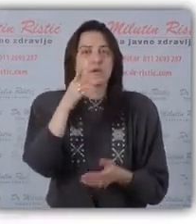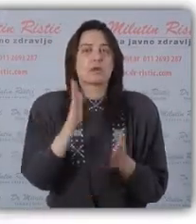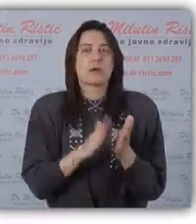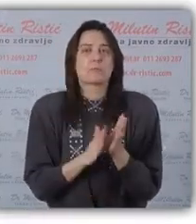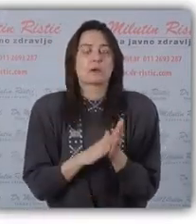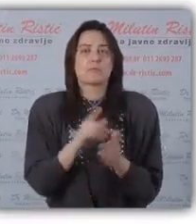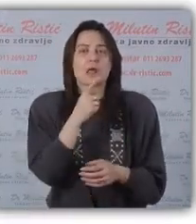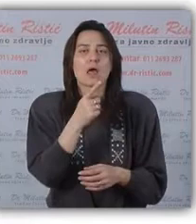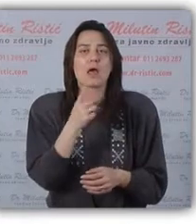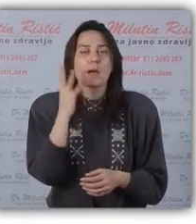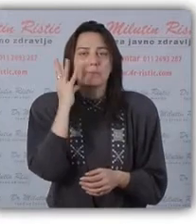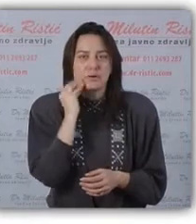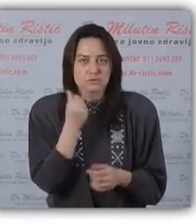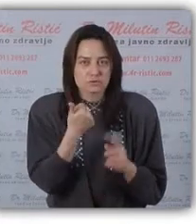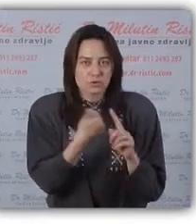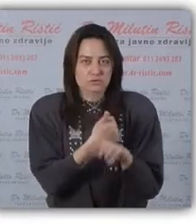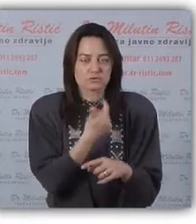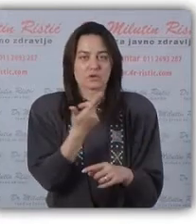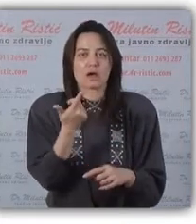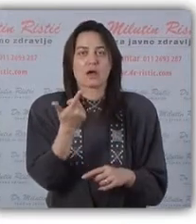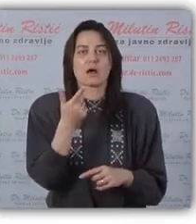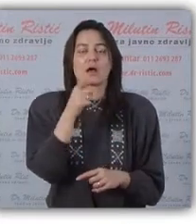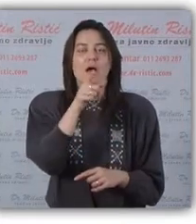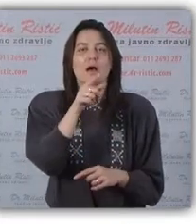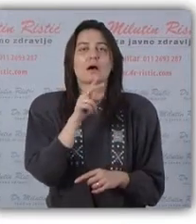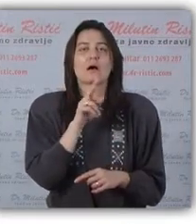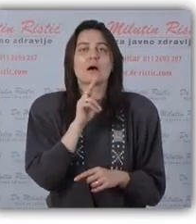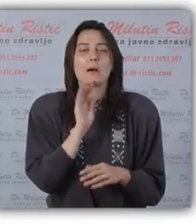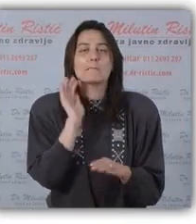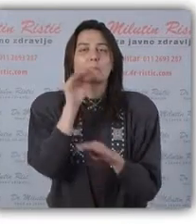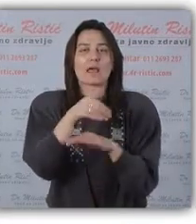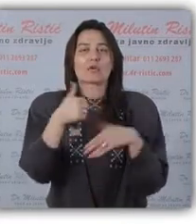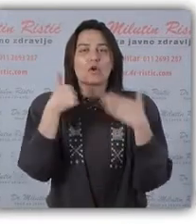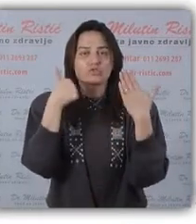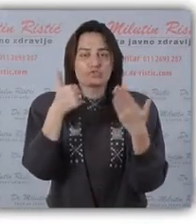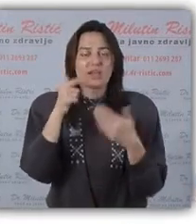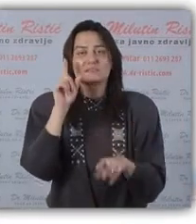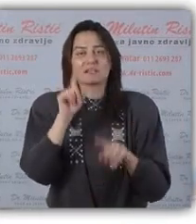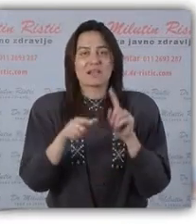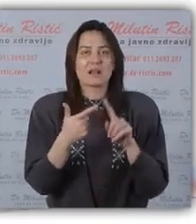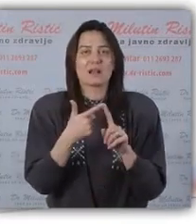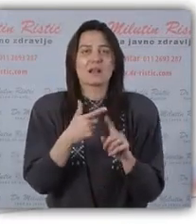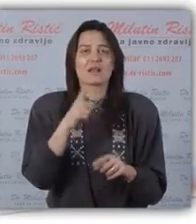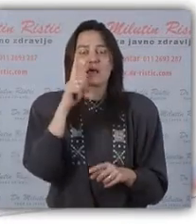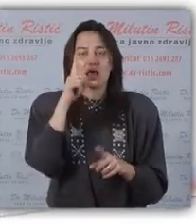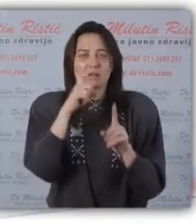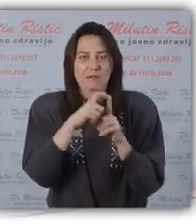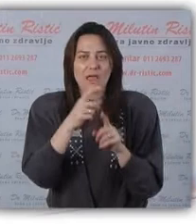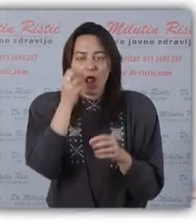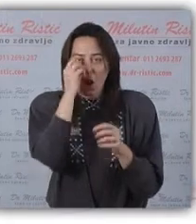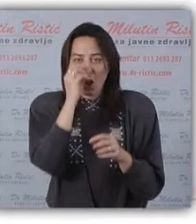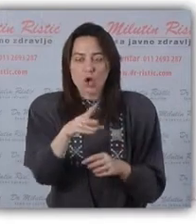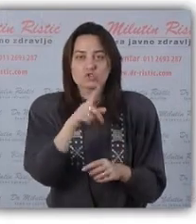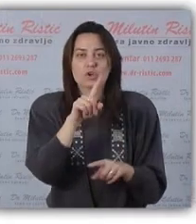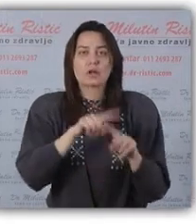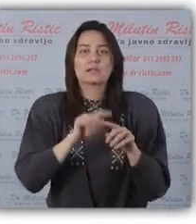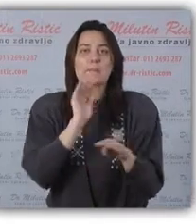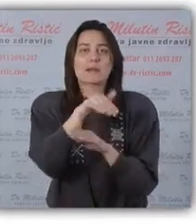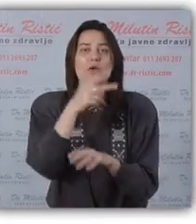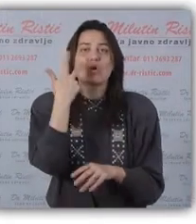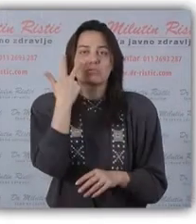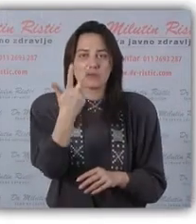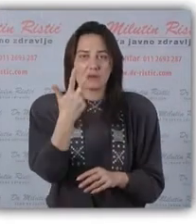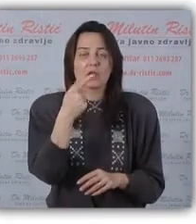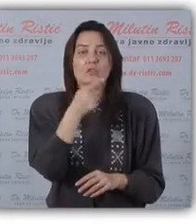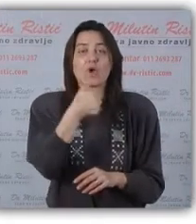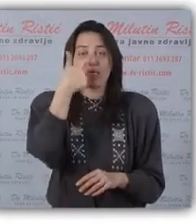To je, na primjer, povišen holesterol, dovoljno da je ukupan holesterol preko 6 ili da je LDL, to je loš holesterol, preko